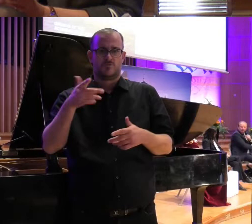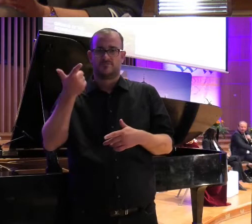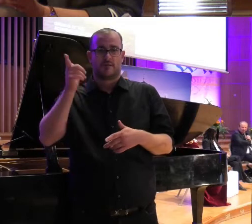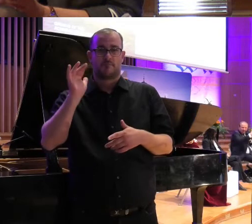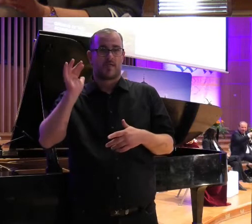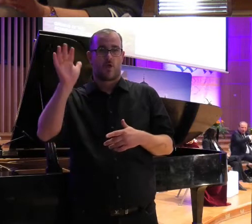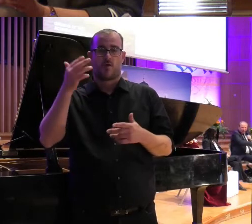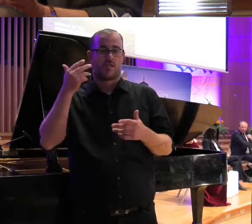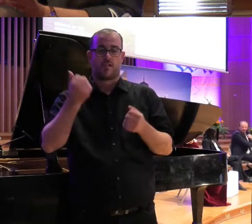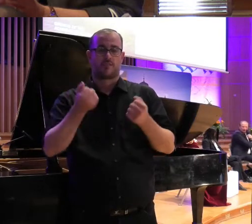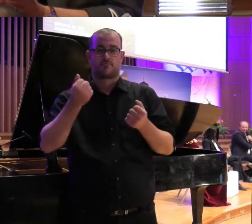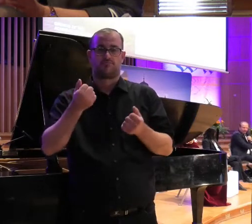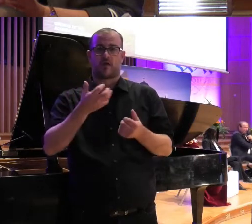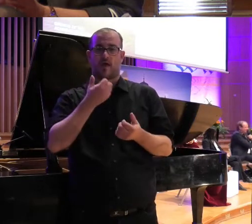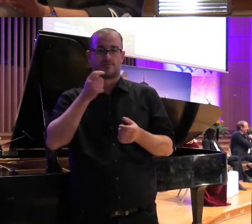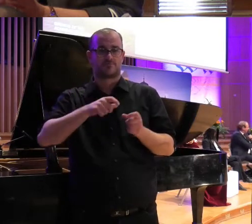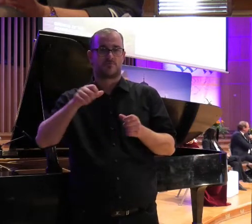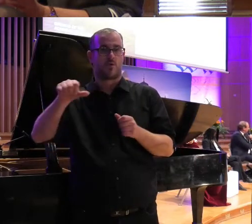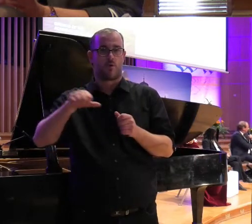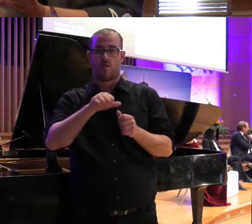Heizöl wurden quasi